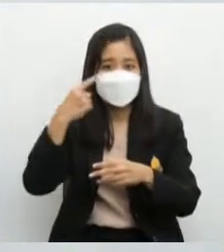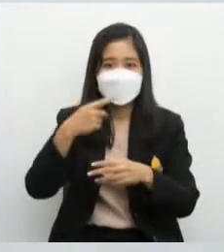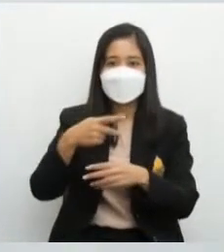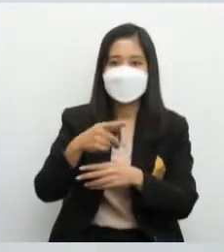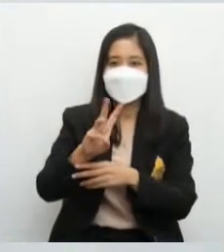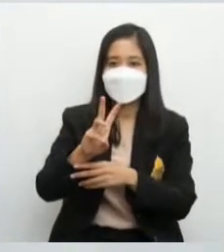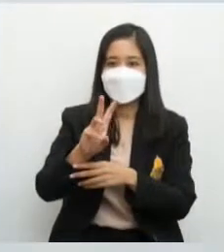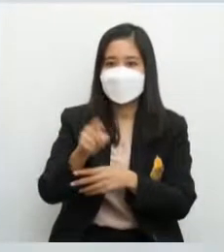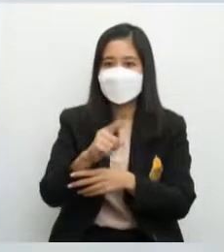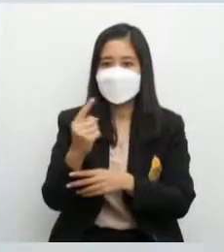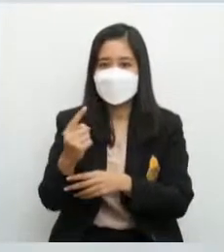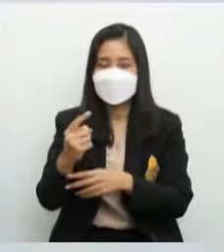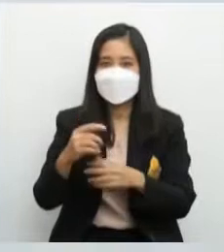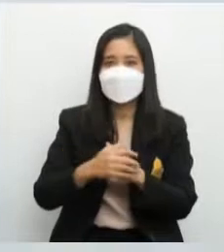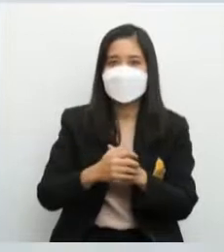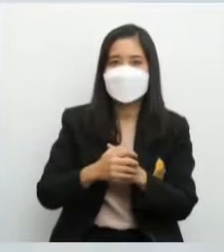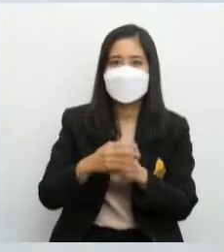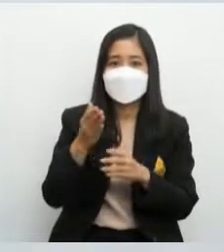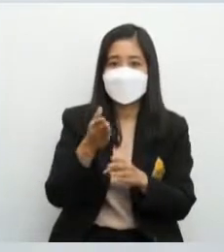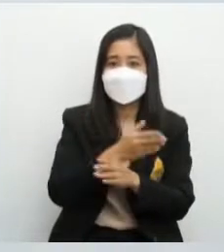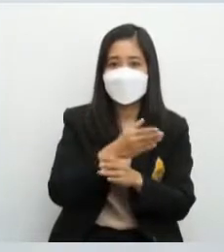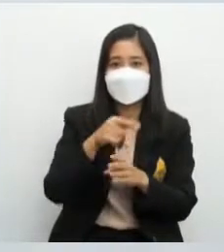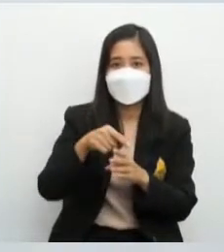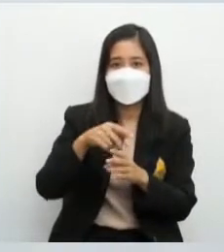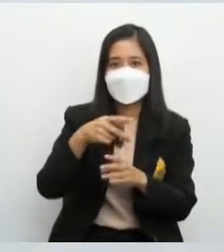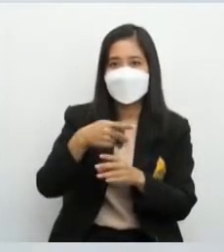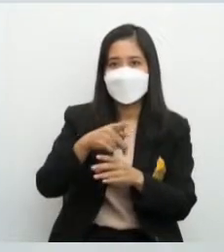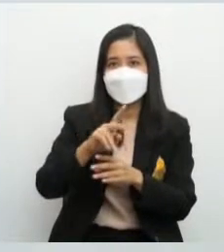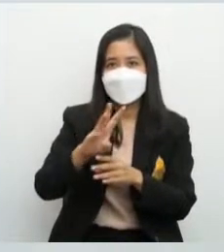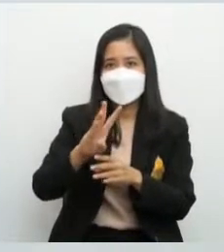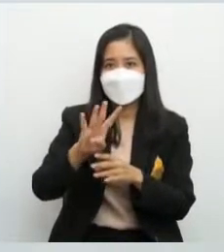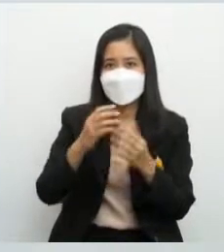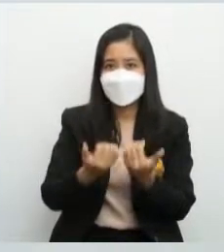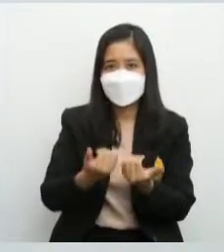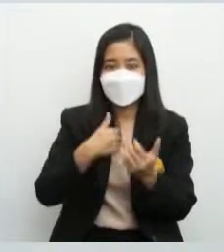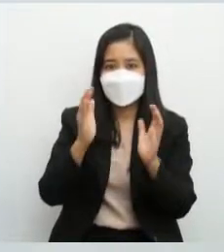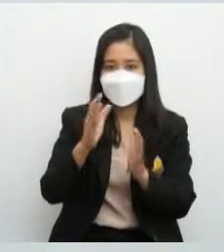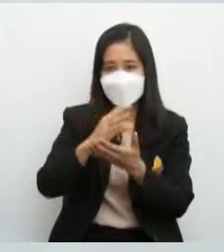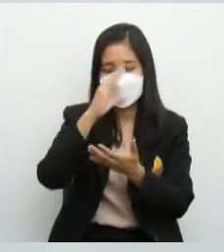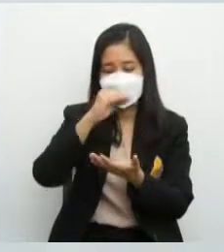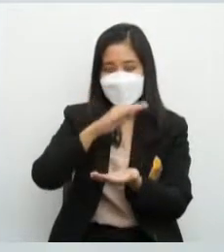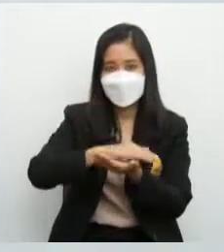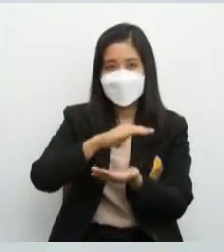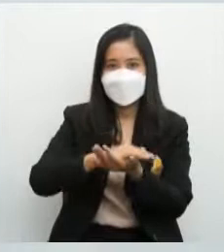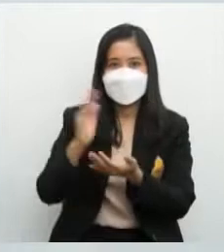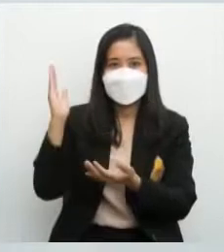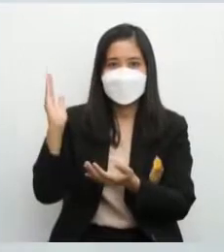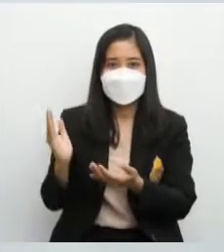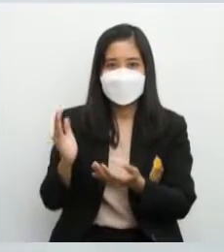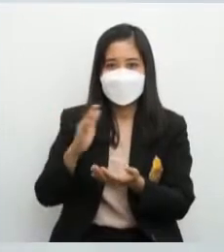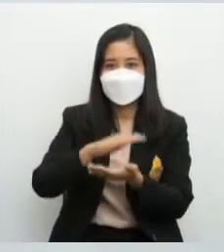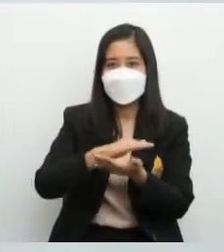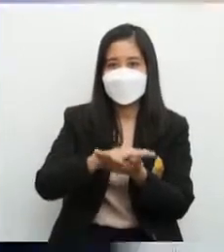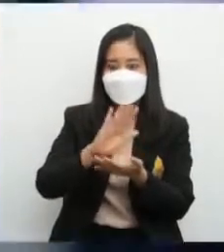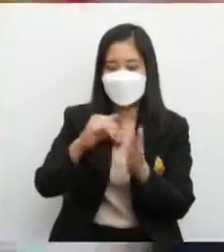และดิฉันเด็กหญิงอลิสาเซรีอยู่ชั้นประถมศึกษาปีที่4/1 พวกเราเป็นนักเรียนโรงเรียนรัฐราชอุปถัมภ์อำเภอเวียงแหงจังหวั